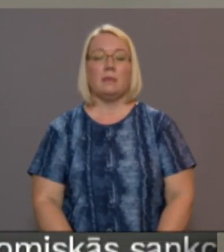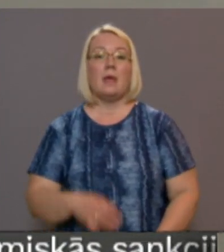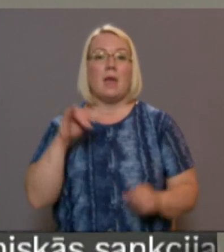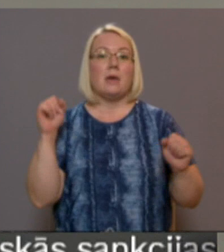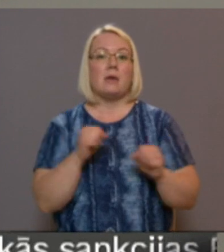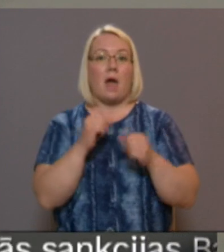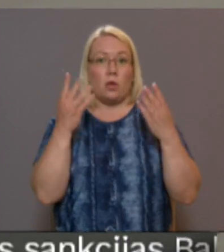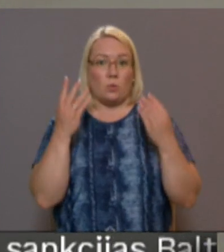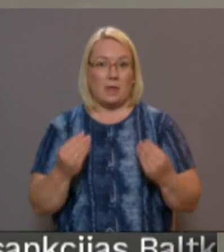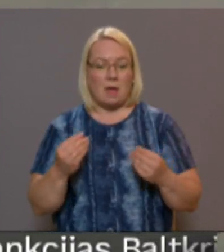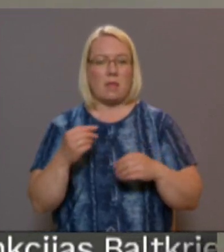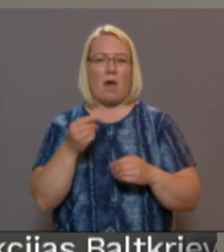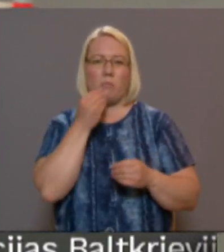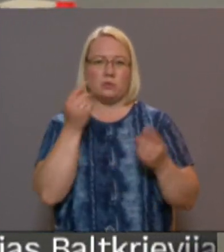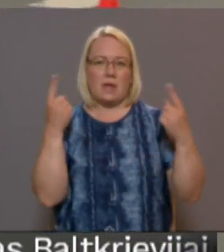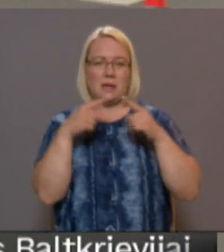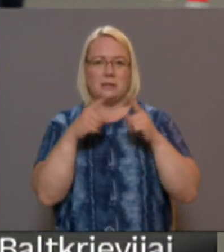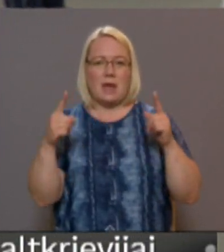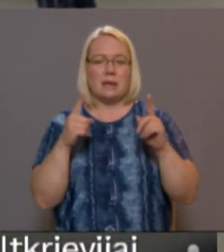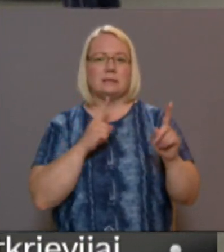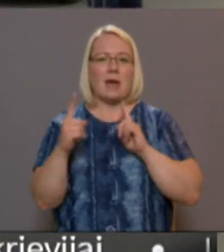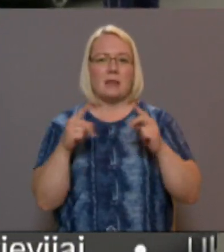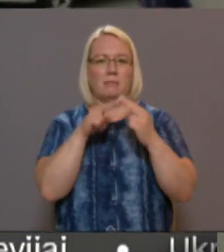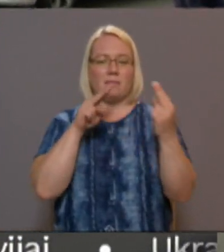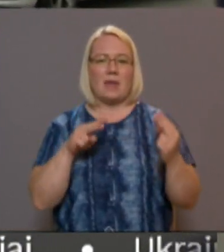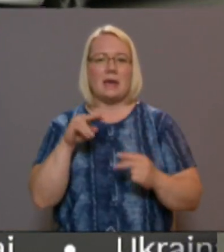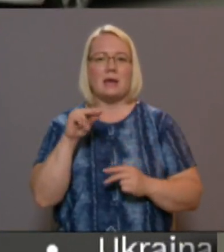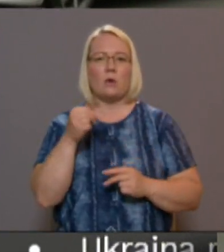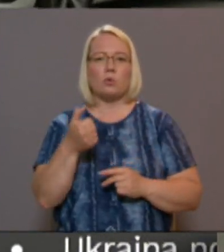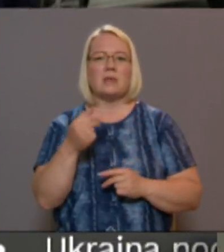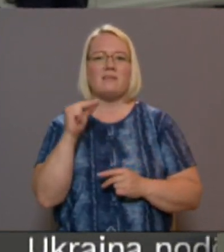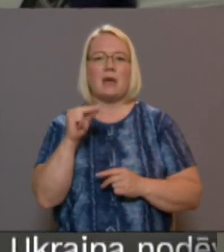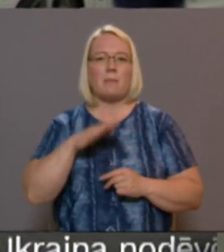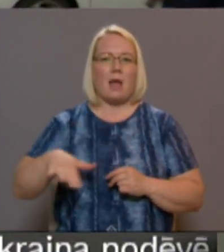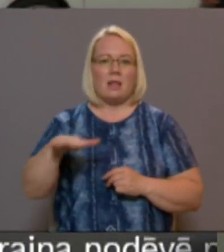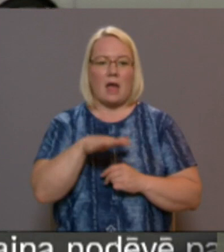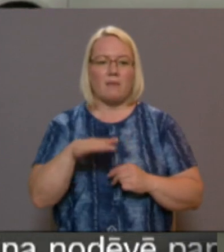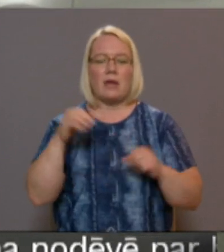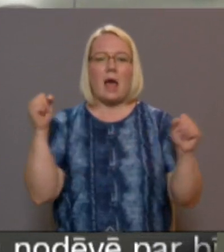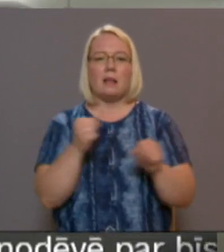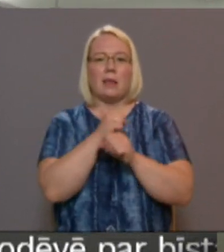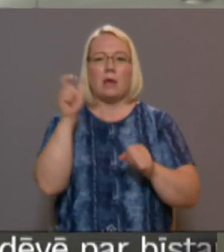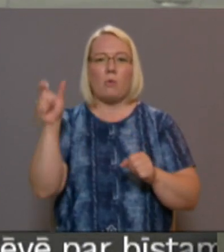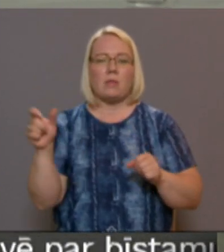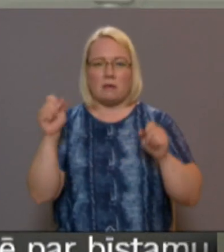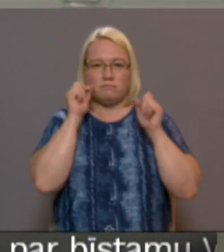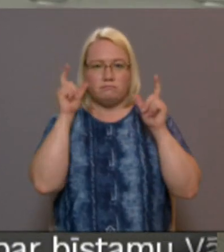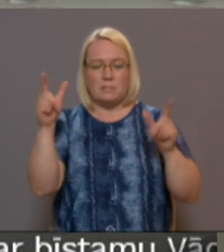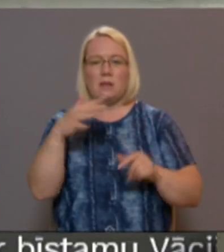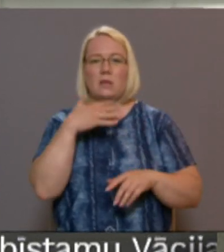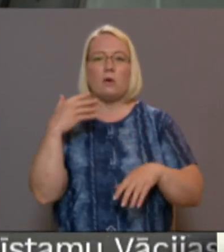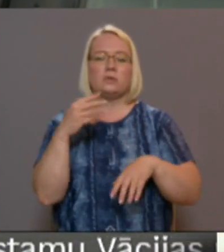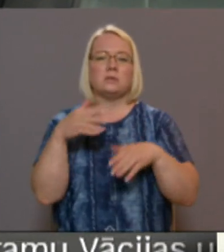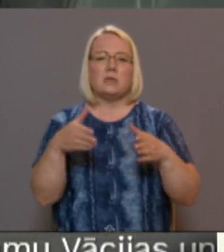Jāņu dienā pusdienlaiku satiksmes pārvads Rīgā Gustava Zemgala gatvē. Laikā, kad daļa līgotāja jau modusies, vairākas ceļu